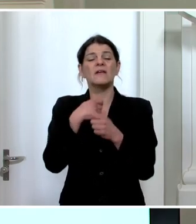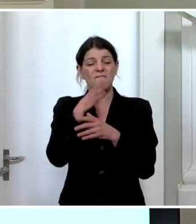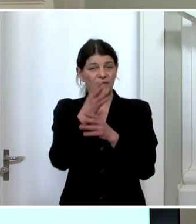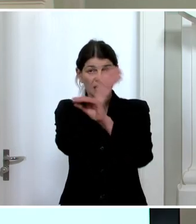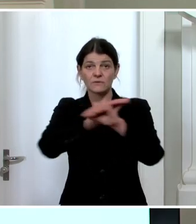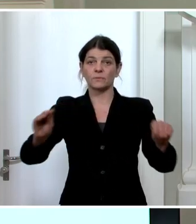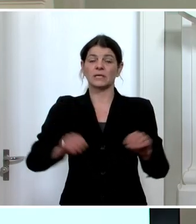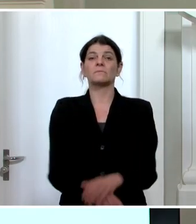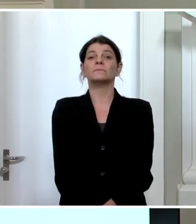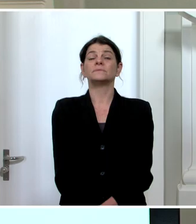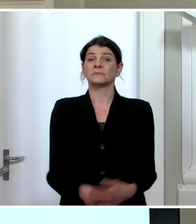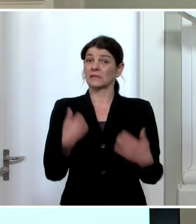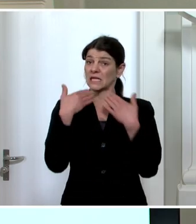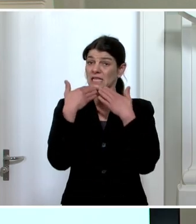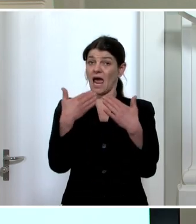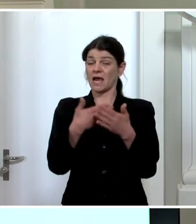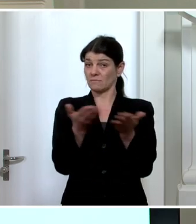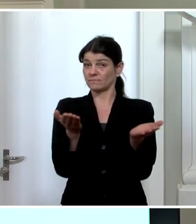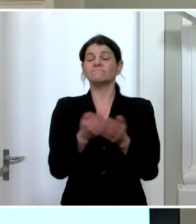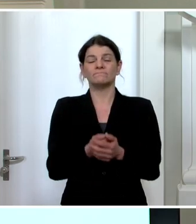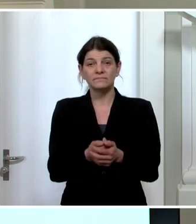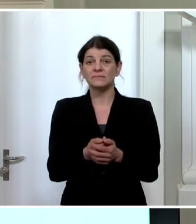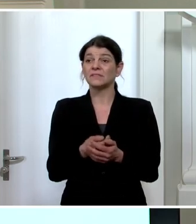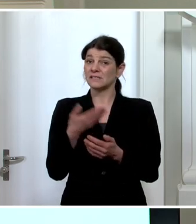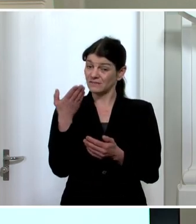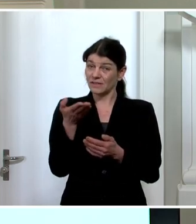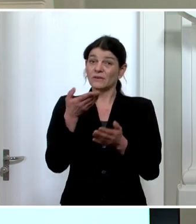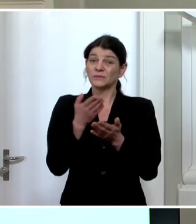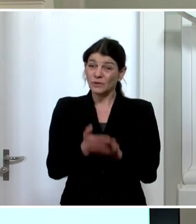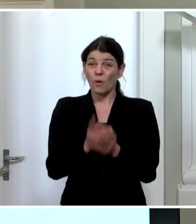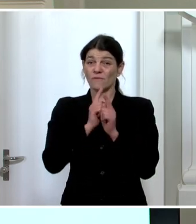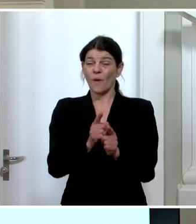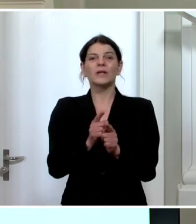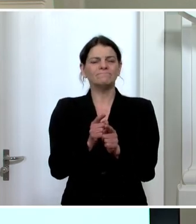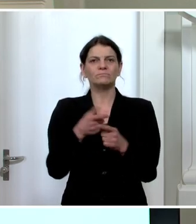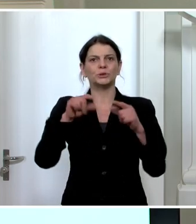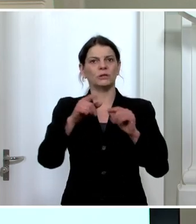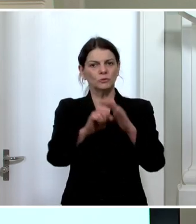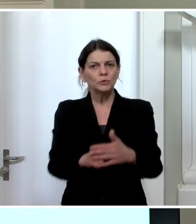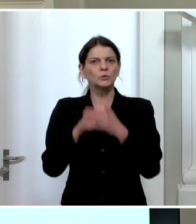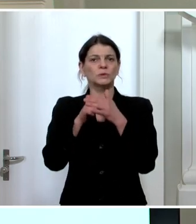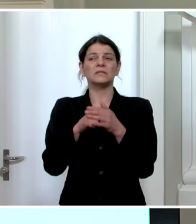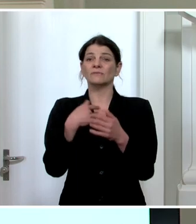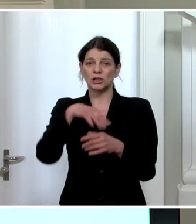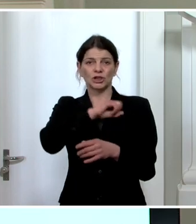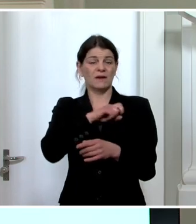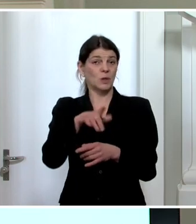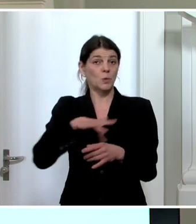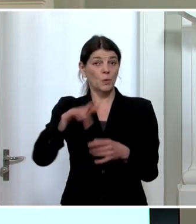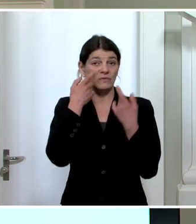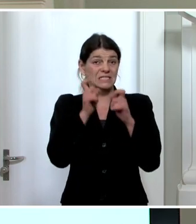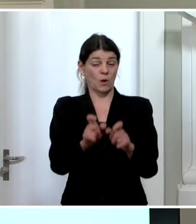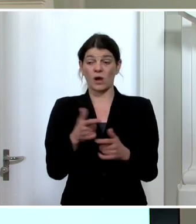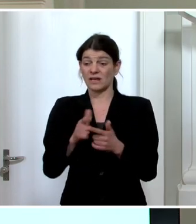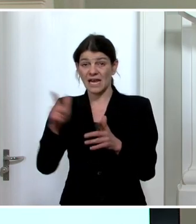informieren. Ich danke Ihnen dafür. Sie leisten damit einen Beitrag, dass wir die Grundversorgung unseres Landes